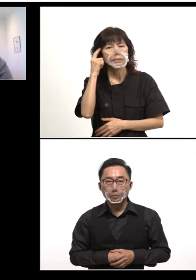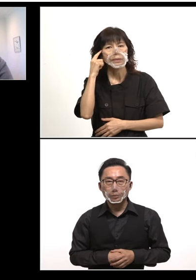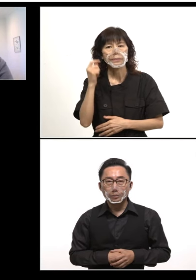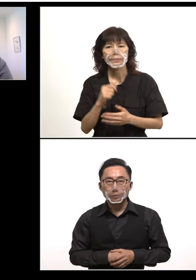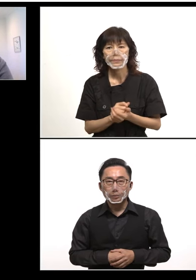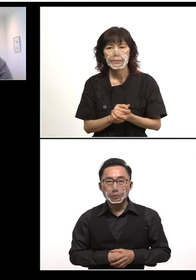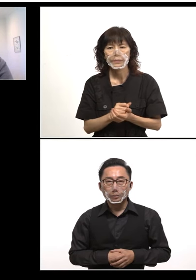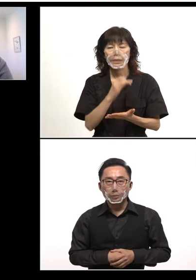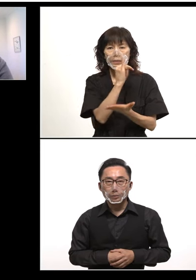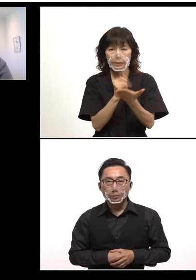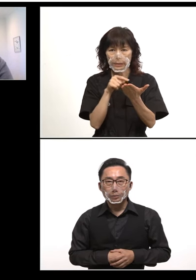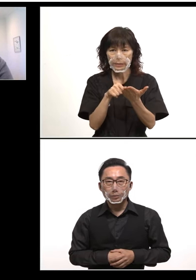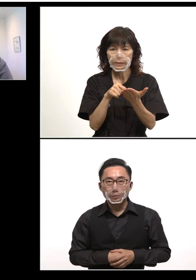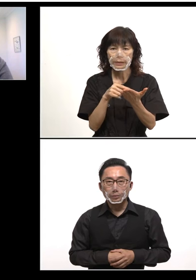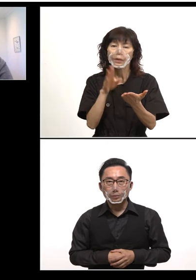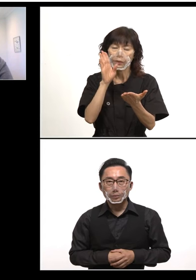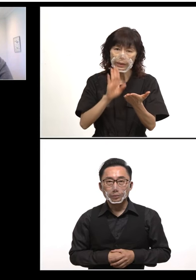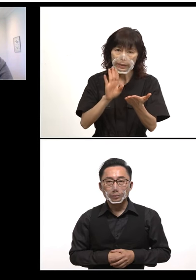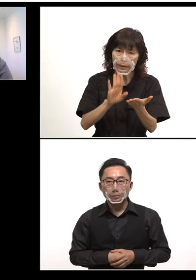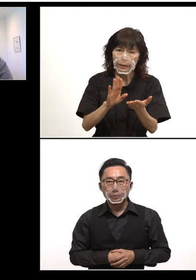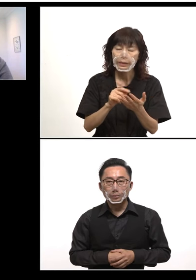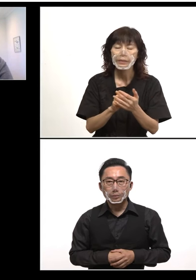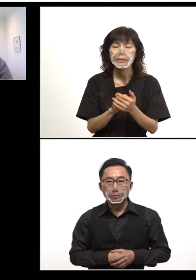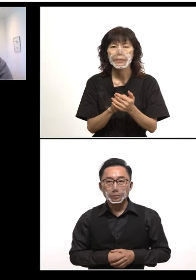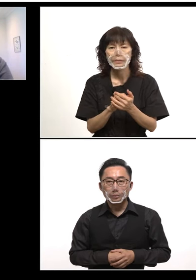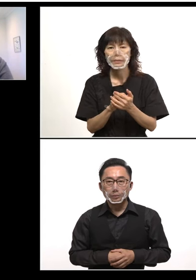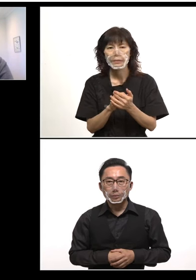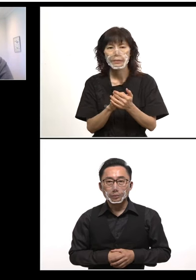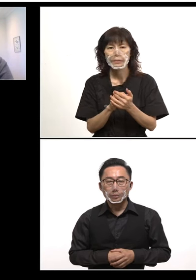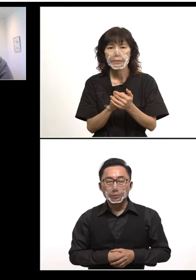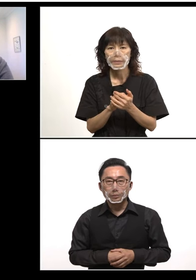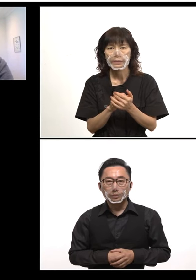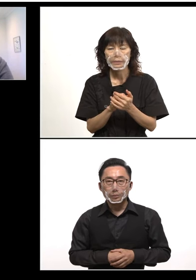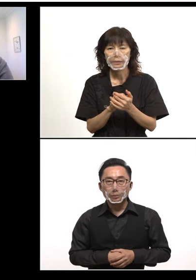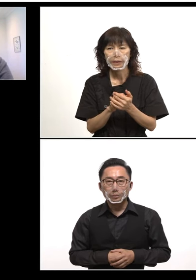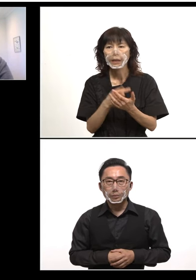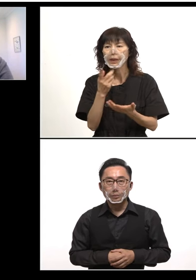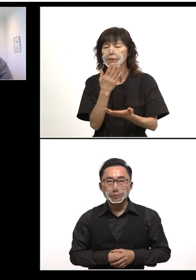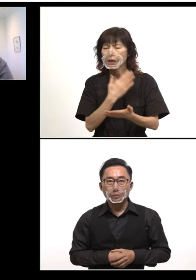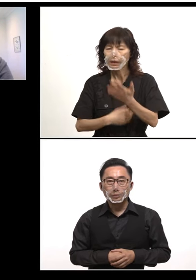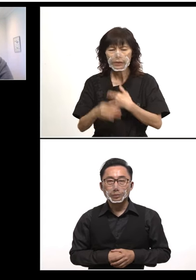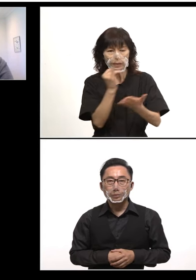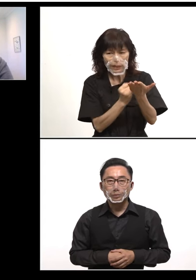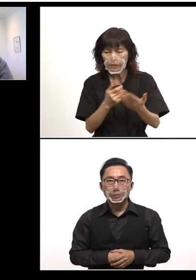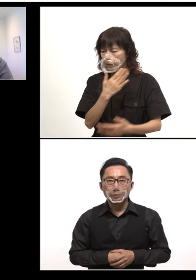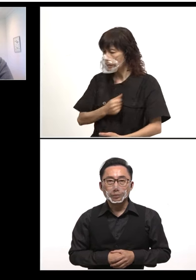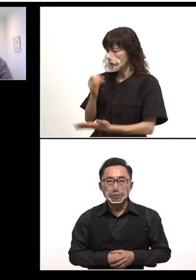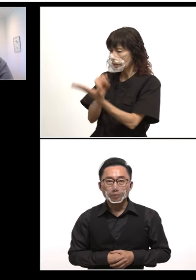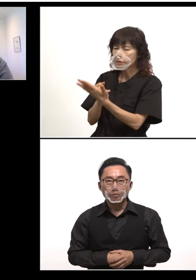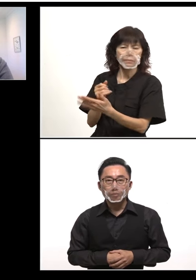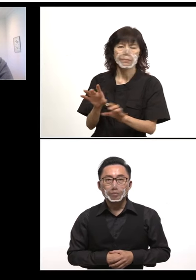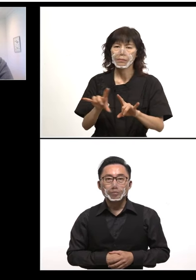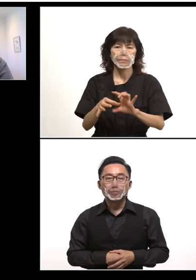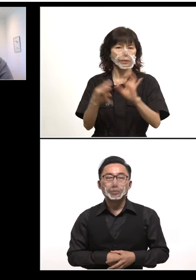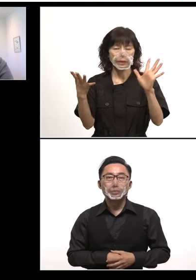覺得藝術其實就係咁簡單地，我哋唔好理其實係咪話係我哋有一啲唔同能力嘅人士嘅藝術，而係佢哋